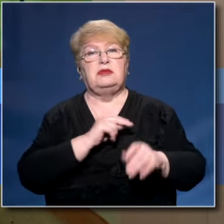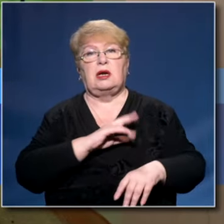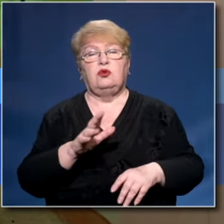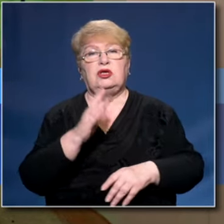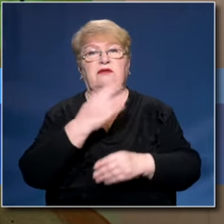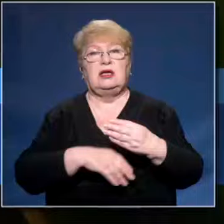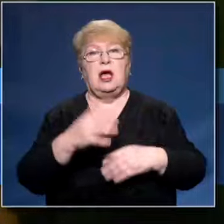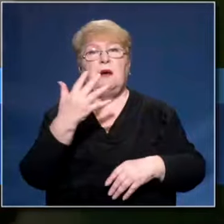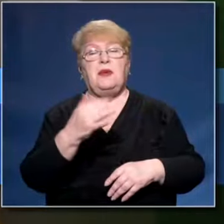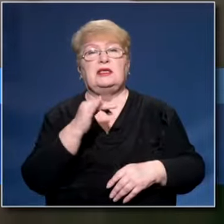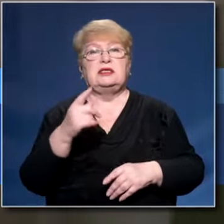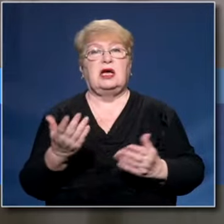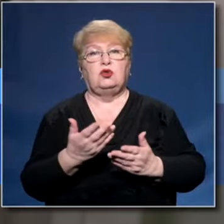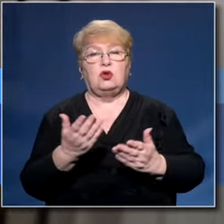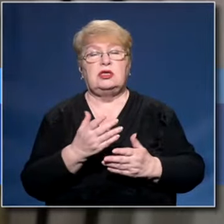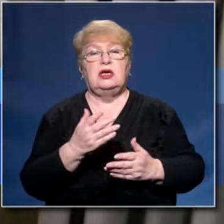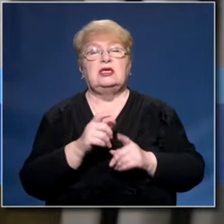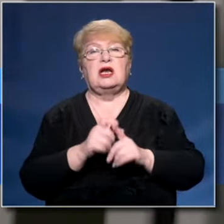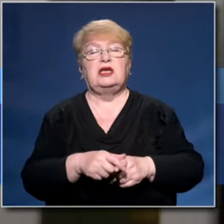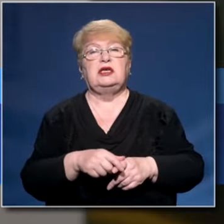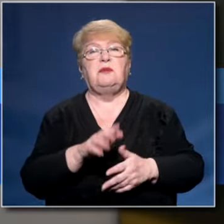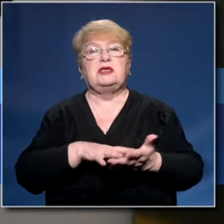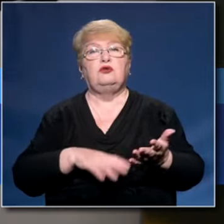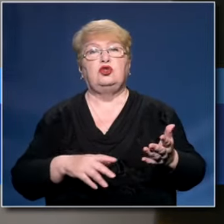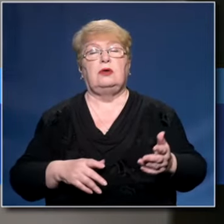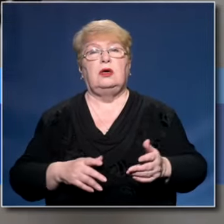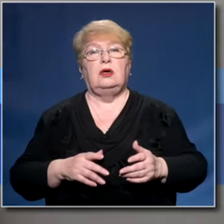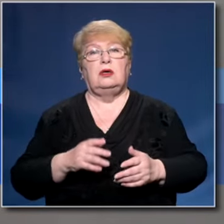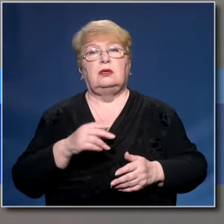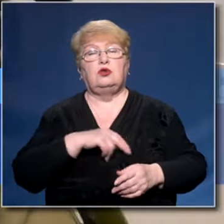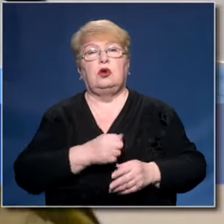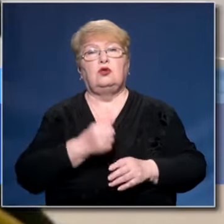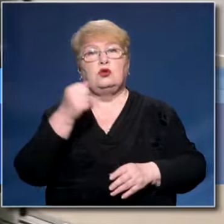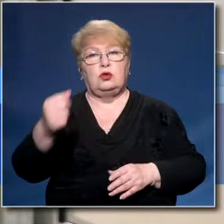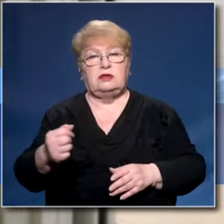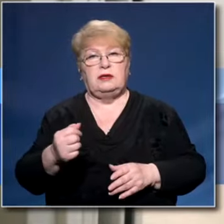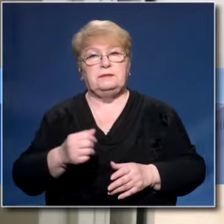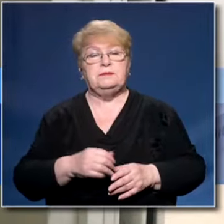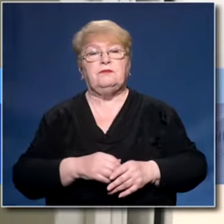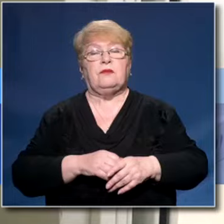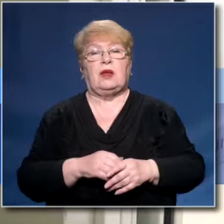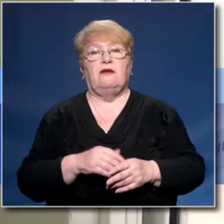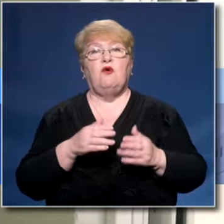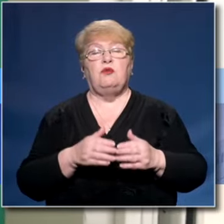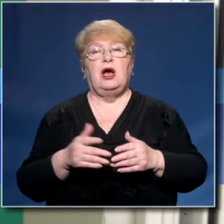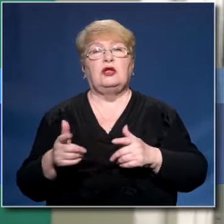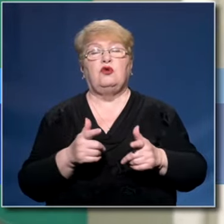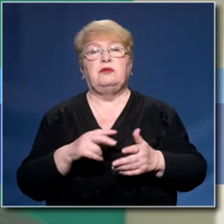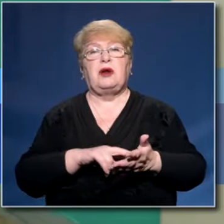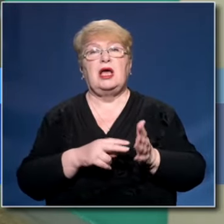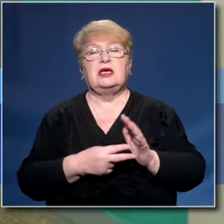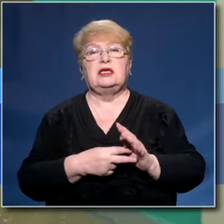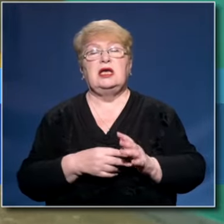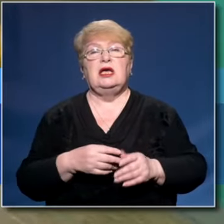безработных инвалидов пять из которых с гарантией последующего трудоустройства к нанимателю для улучшения качества жизни людей с инвалидностью в